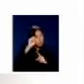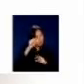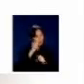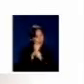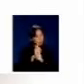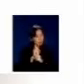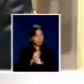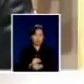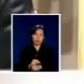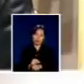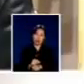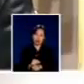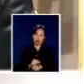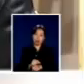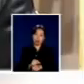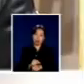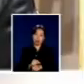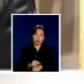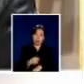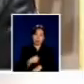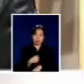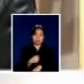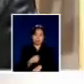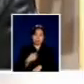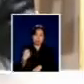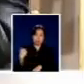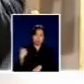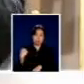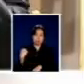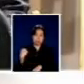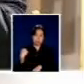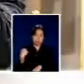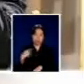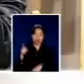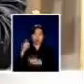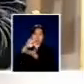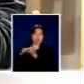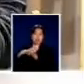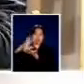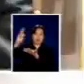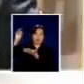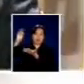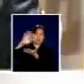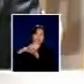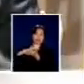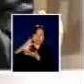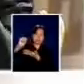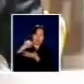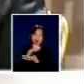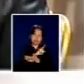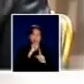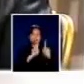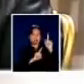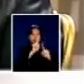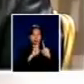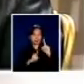รครับ เราจะใช้มหาวิทยาลัยภายนอกที่เป็นการวัดประเมินผลความจริงแล้